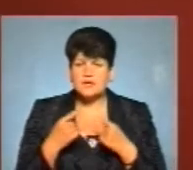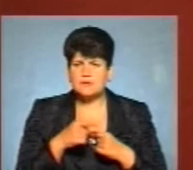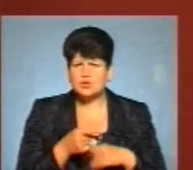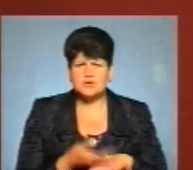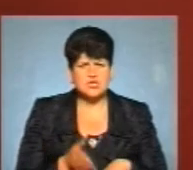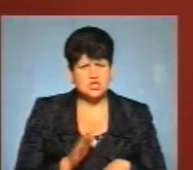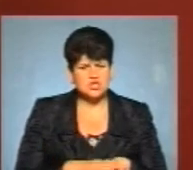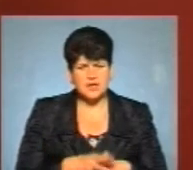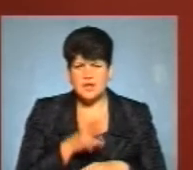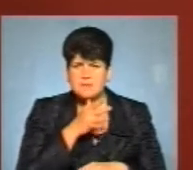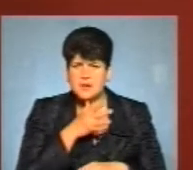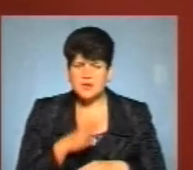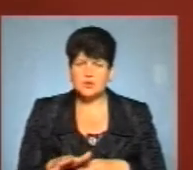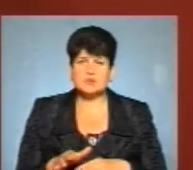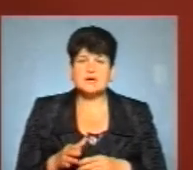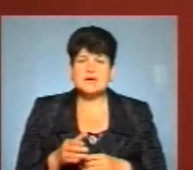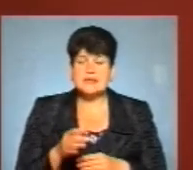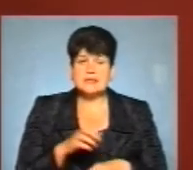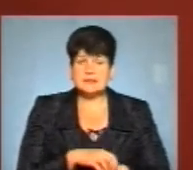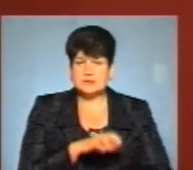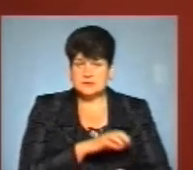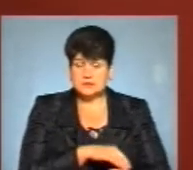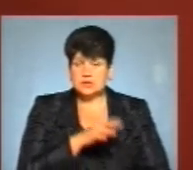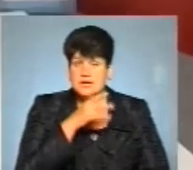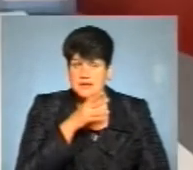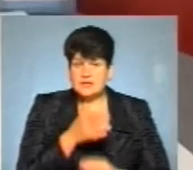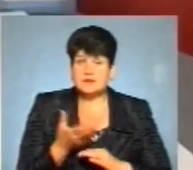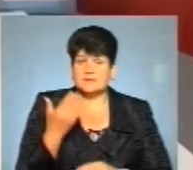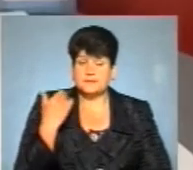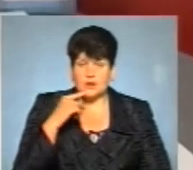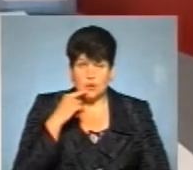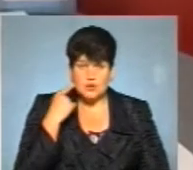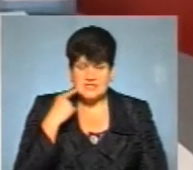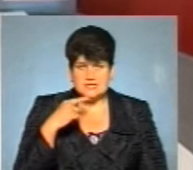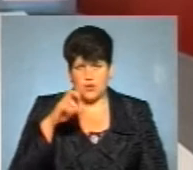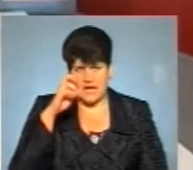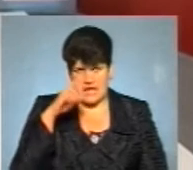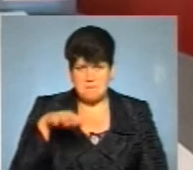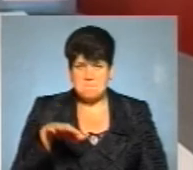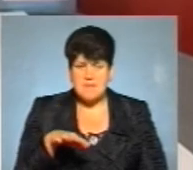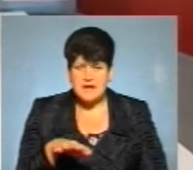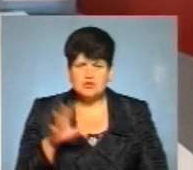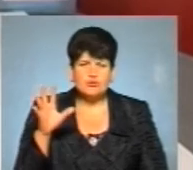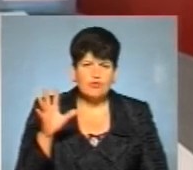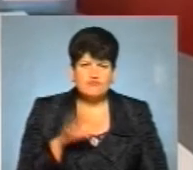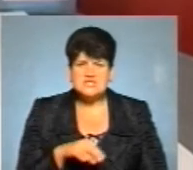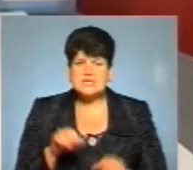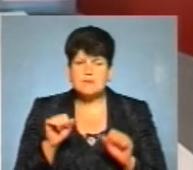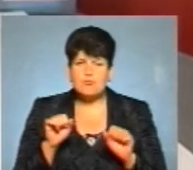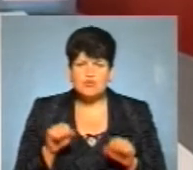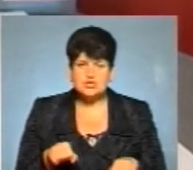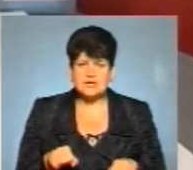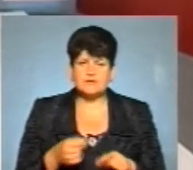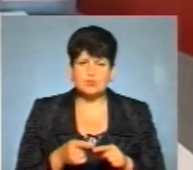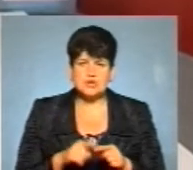тяжкий тоталітарного суспільства і в радянський час, а ще навіть перед тим Російської імперії, то взагалі всі можливі, про це дуже